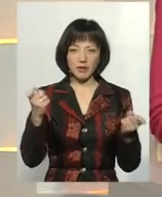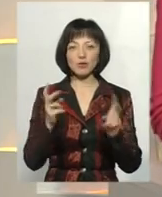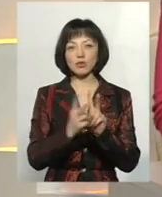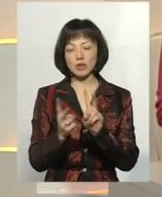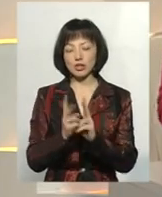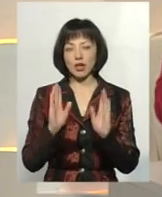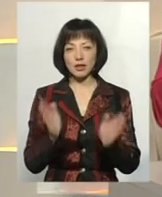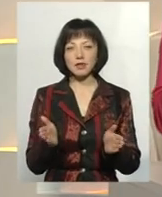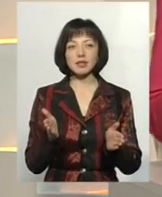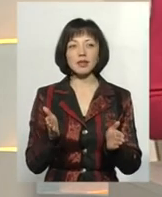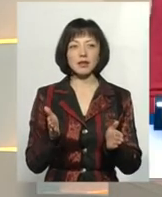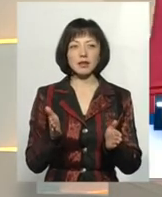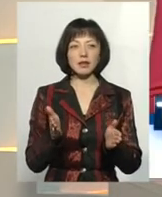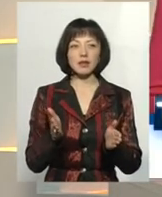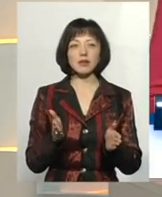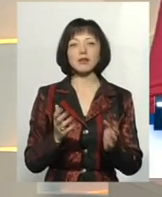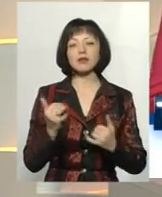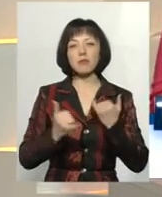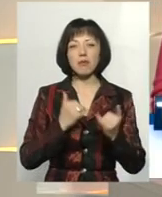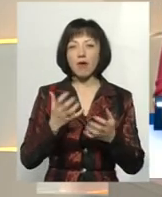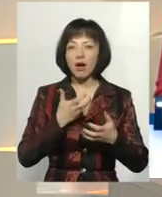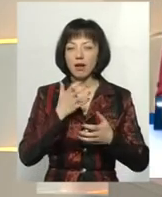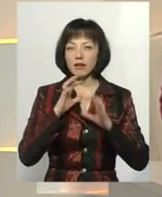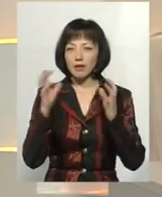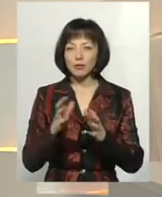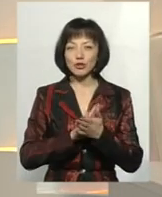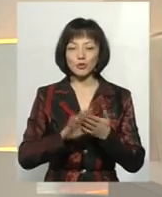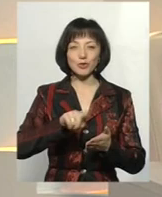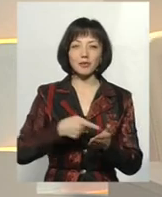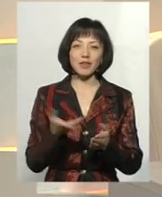вами зустрічатись. Будемо дбати про чистоту нашого міста.